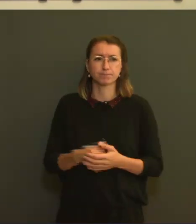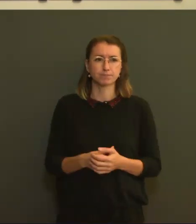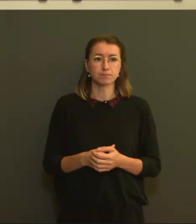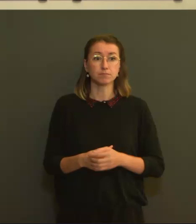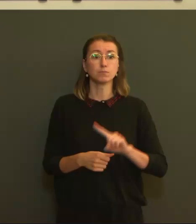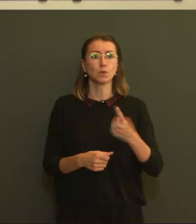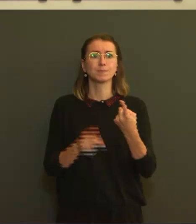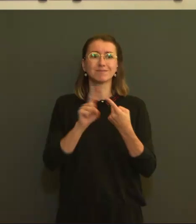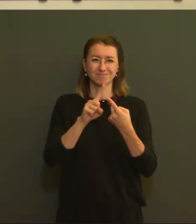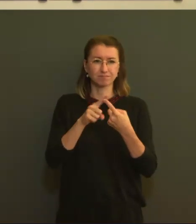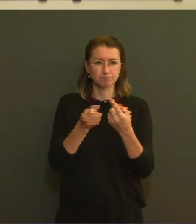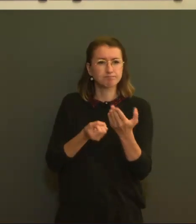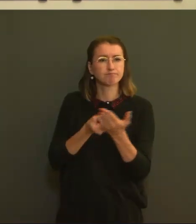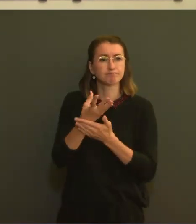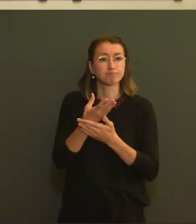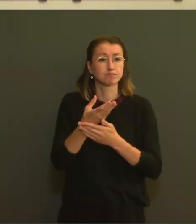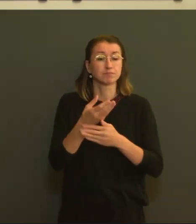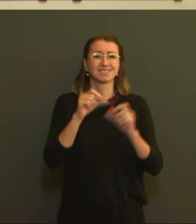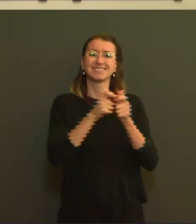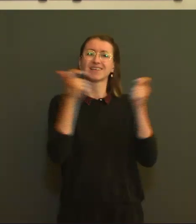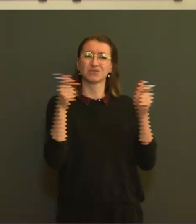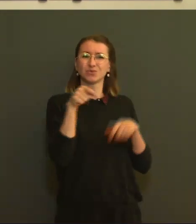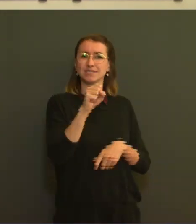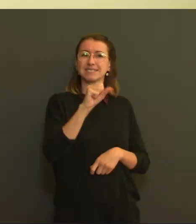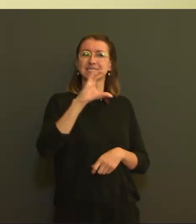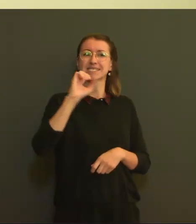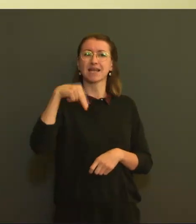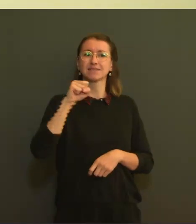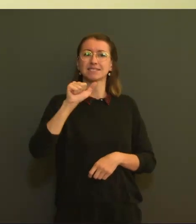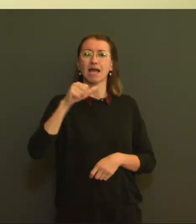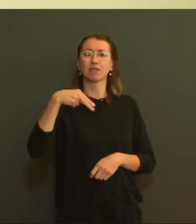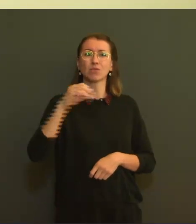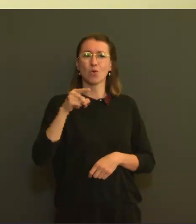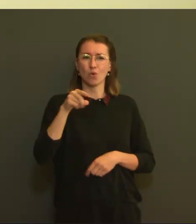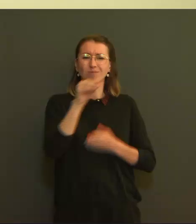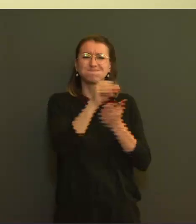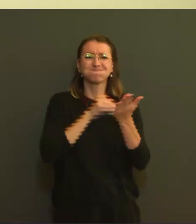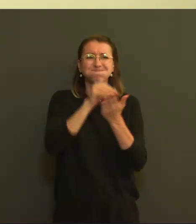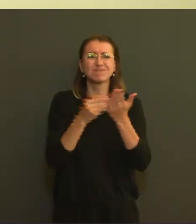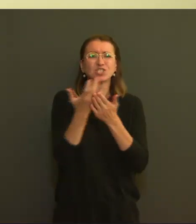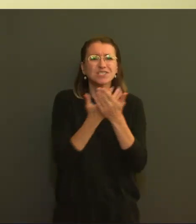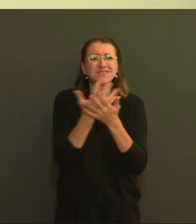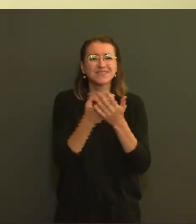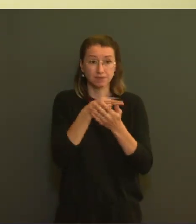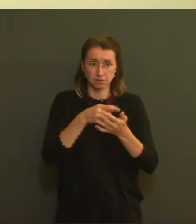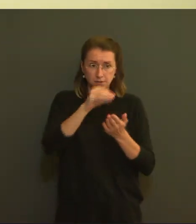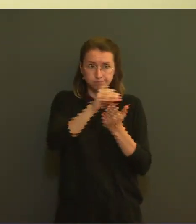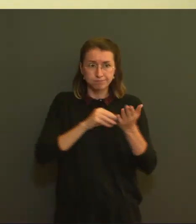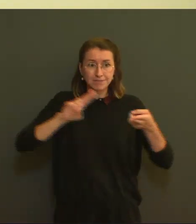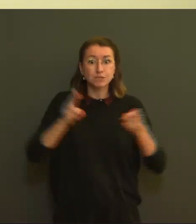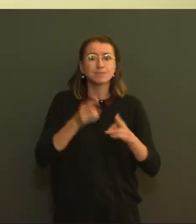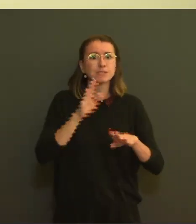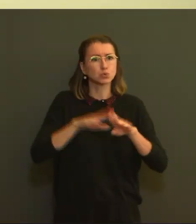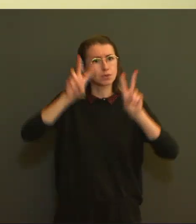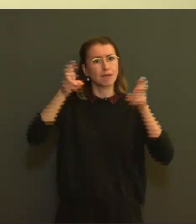un rapport rédigé par Sienzano sur les enfants atteints de COVID et qui résume un certain nombre de données depuis le début